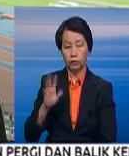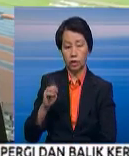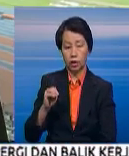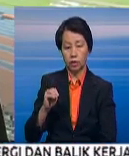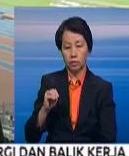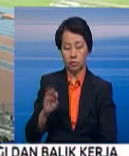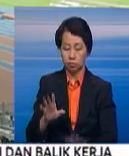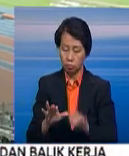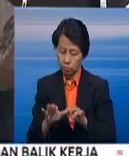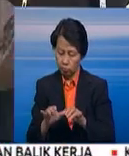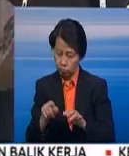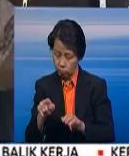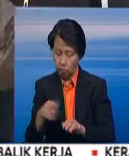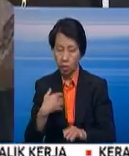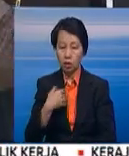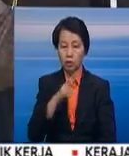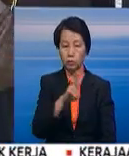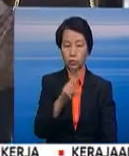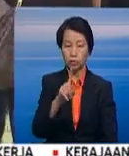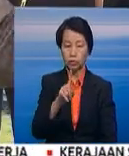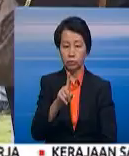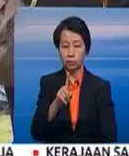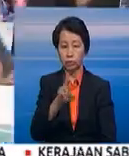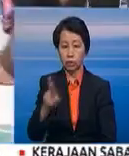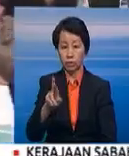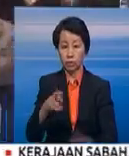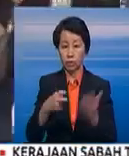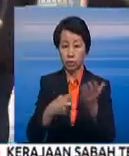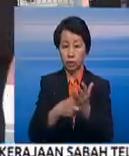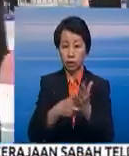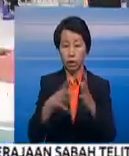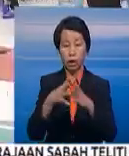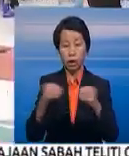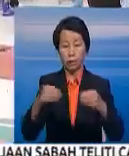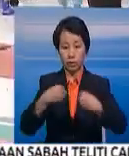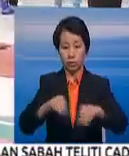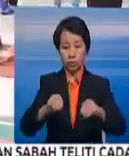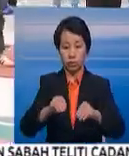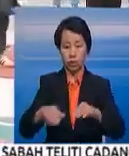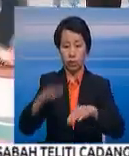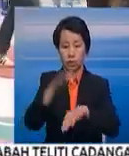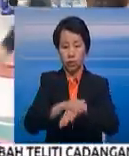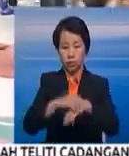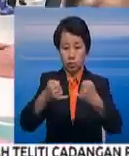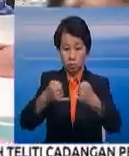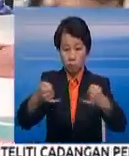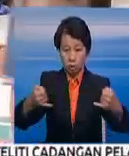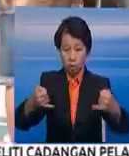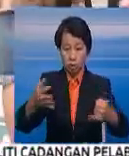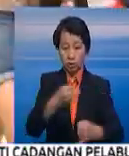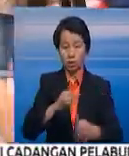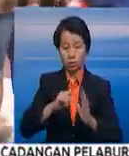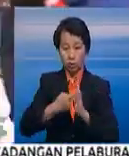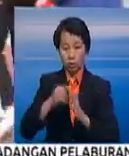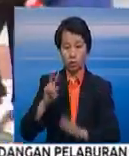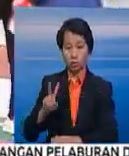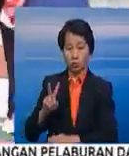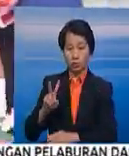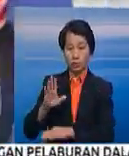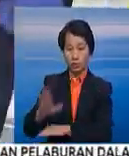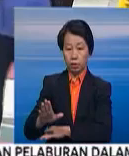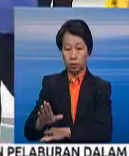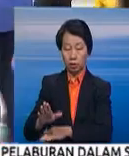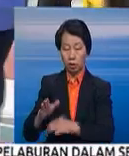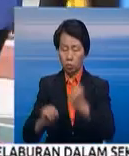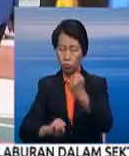FAM, sebanyak 21,000 tiket telah pun habis dijual secara atas talian. Manakala bermula 2 petang tadi,